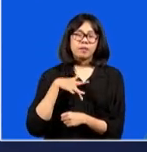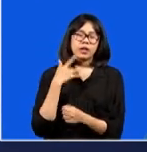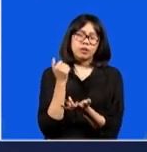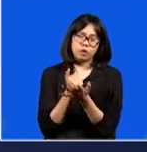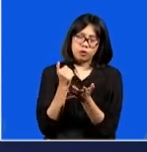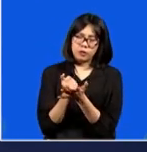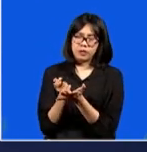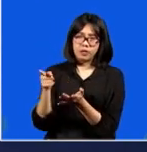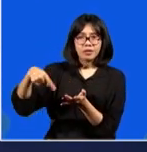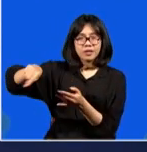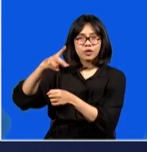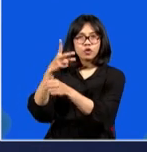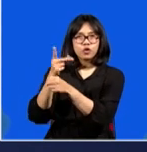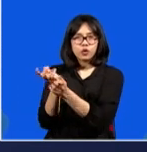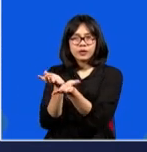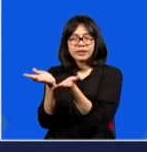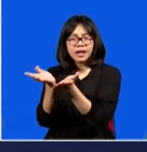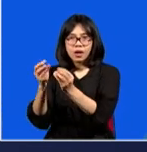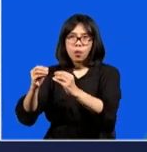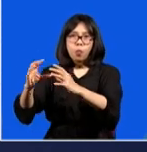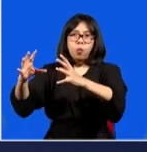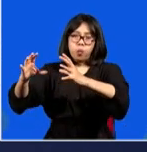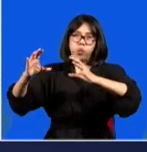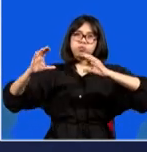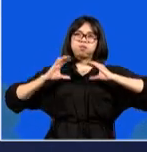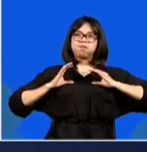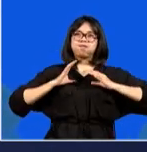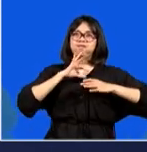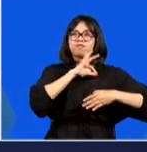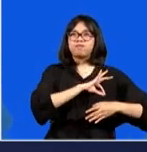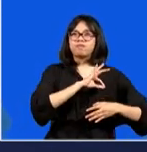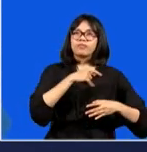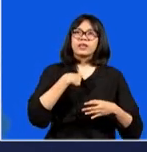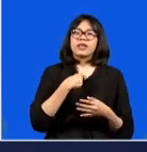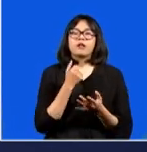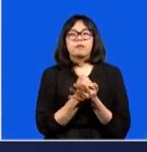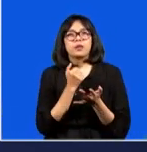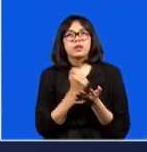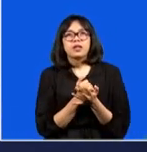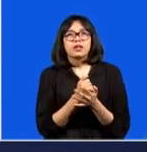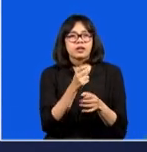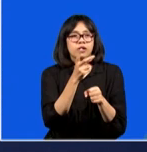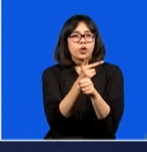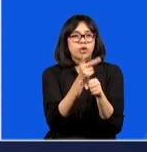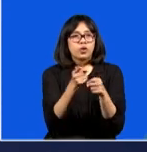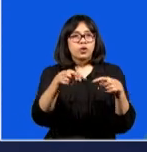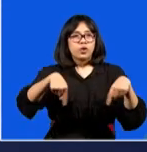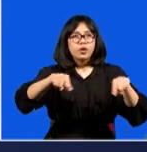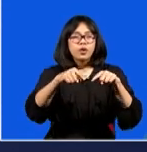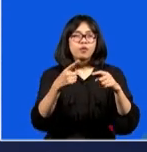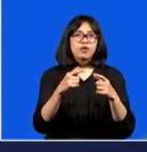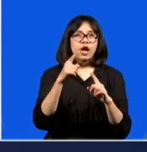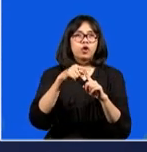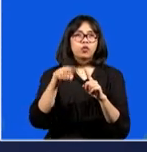sangat-sangat terkesan dan Membekas sampai hari ini jadi sungguh guru-guru di sini itu memiliki peran yang luar biasa